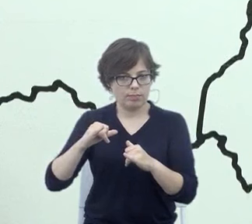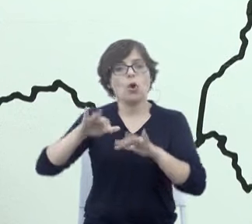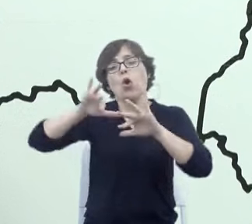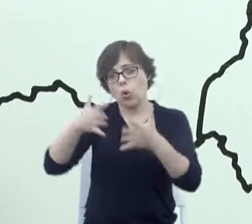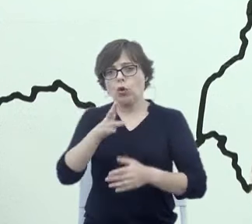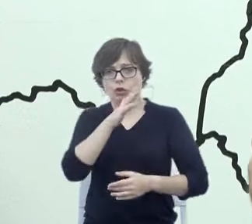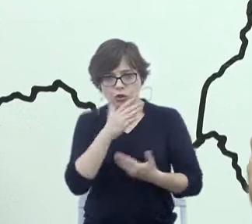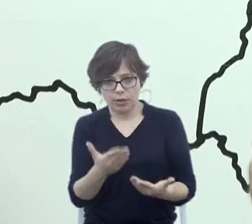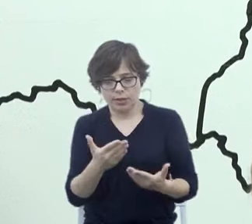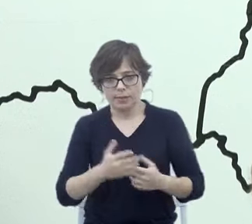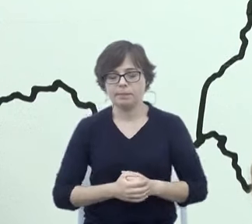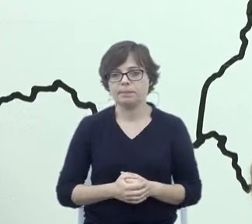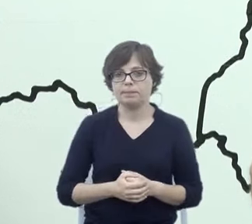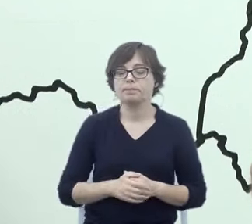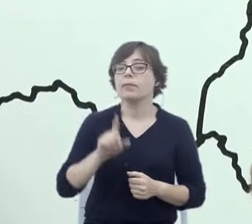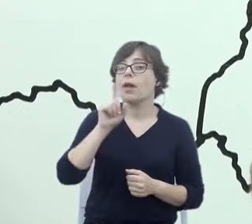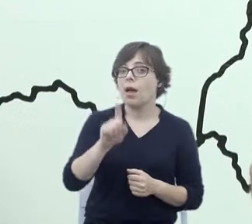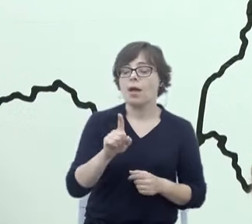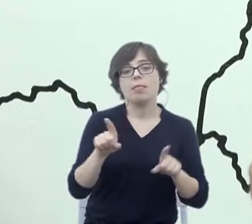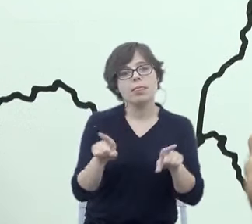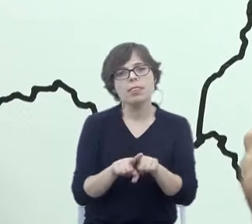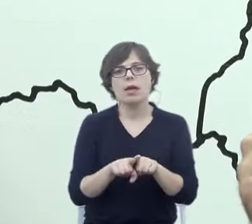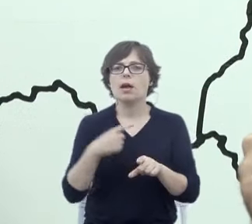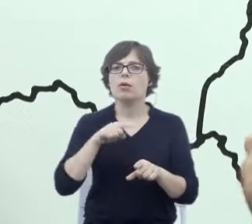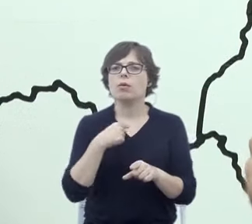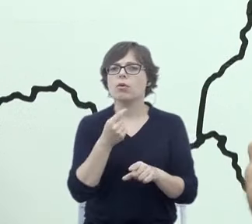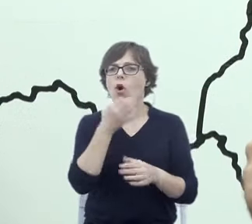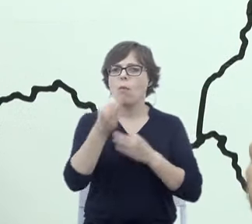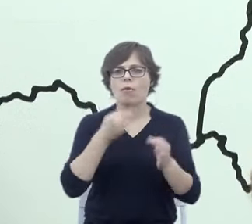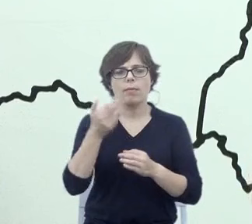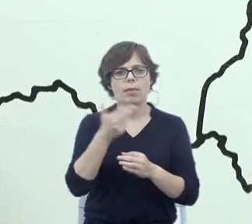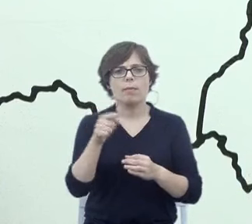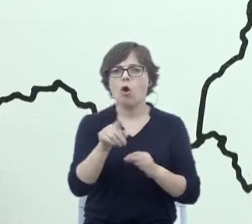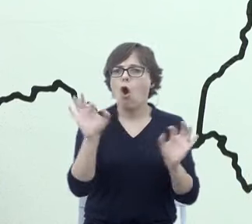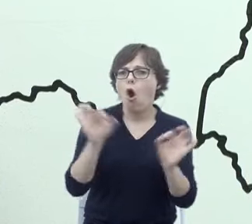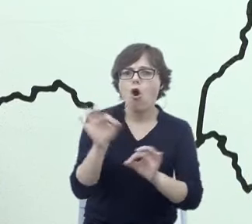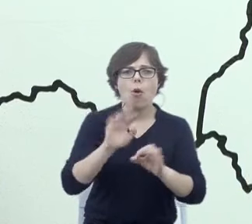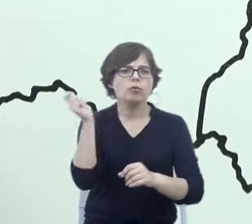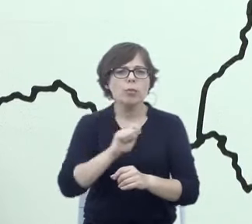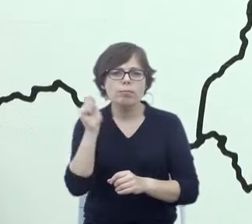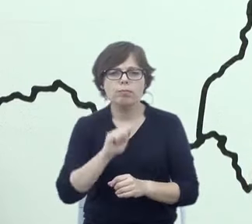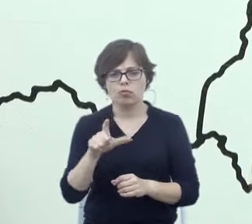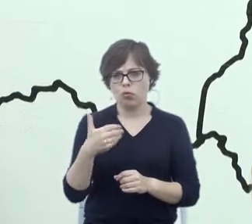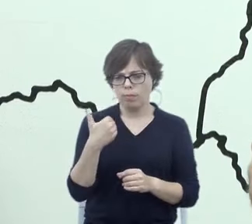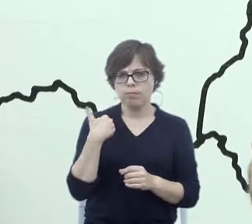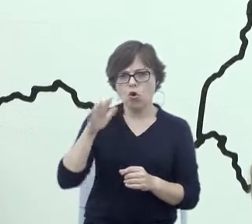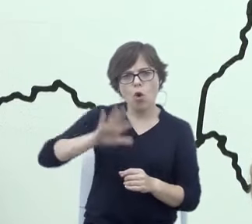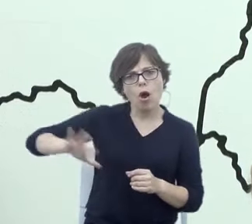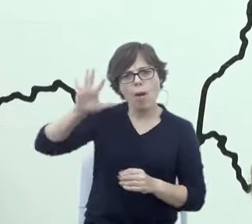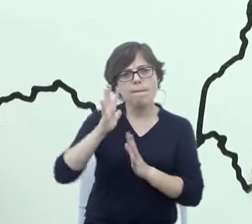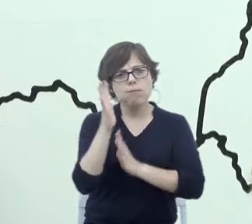Żydom. Natomiast też, gdy mówimy o tych przerażających zbrodniach, które miały miejsce na